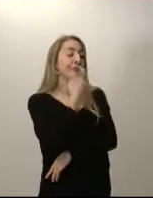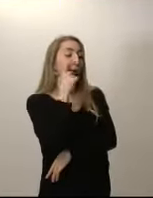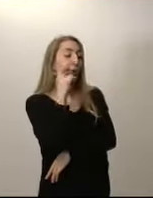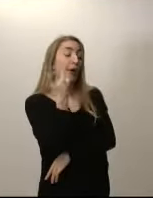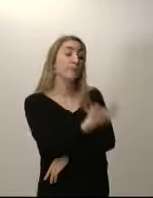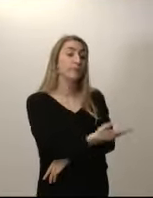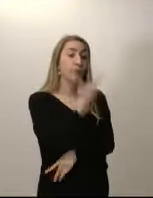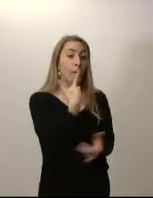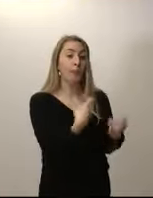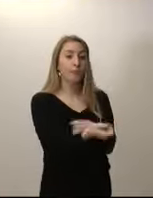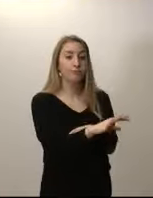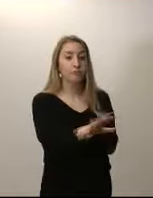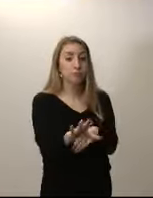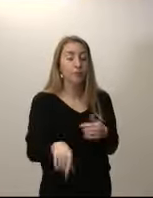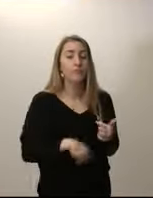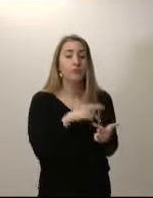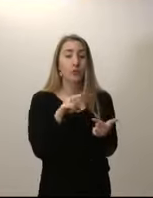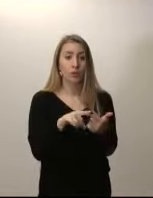tient pas debout. Ensuite,